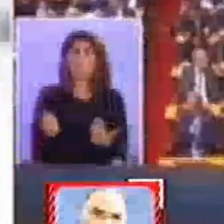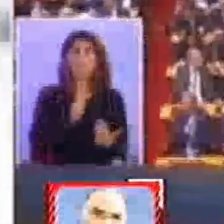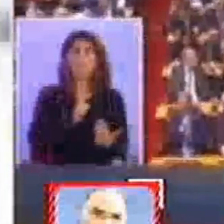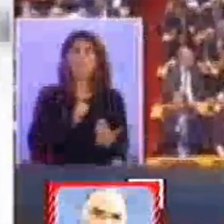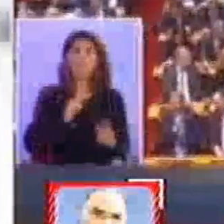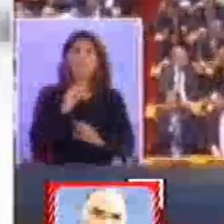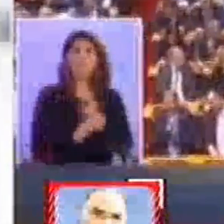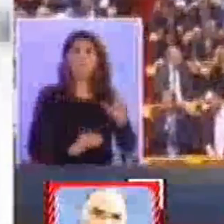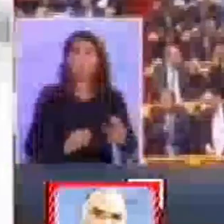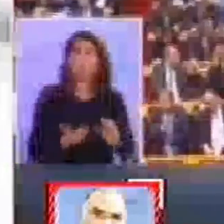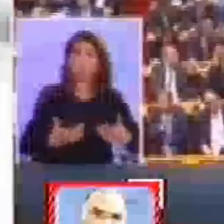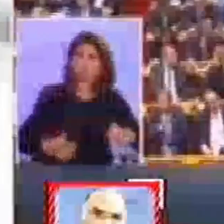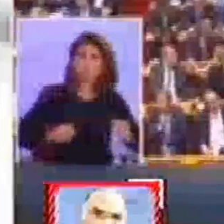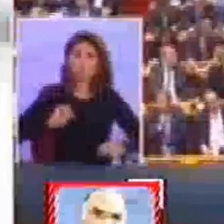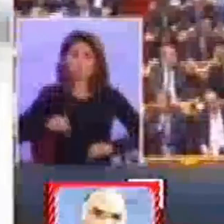Μας ακούτε?